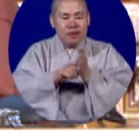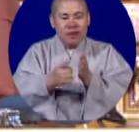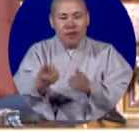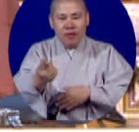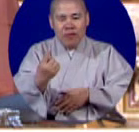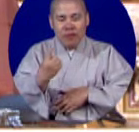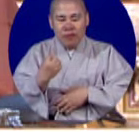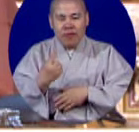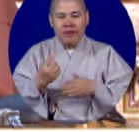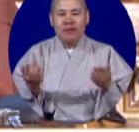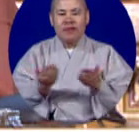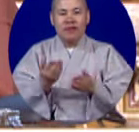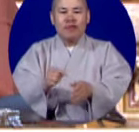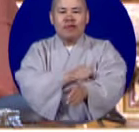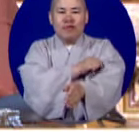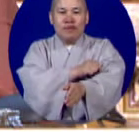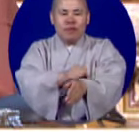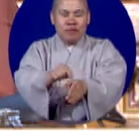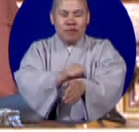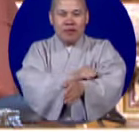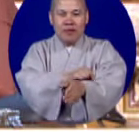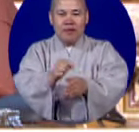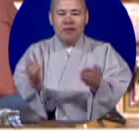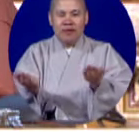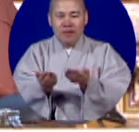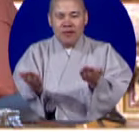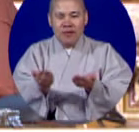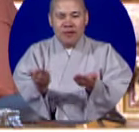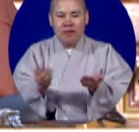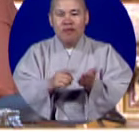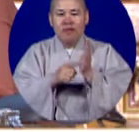특별한 일이에요. 특별한 일이란 말이죠.